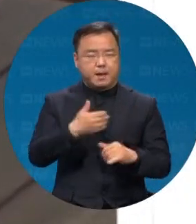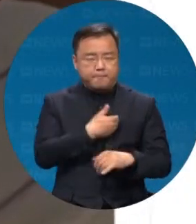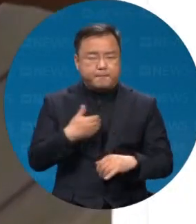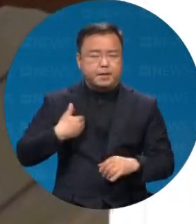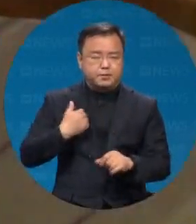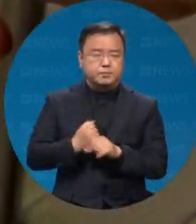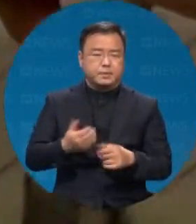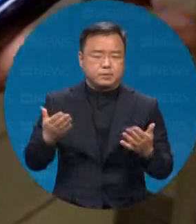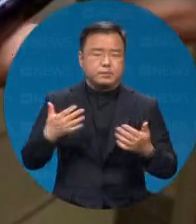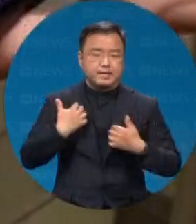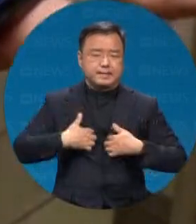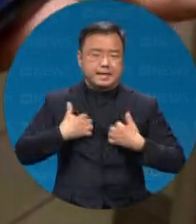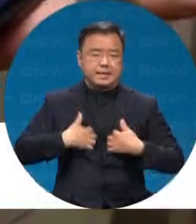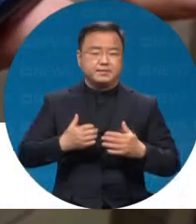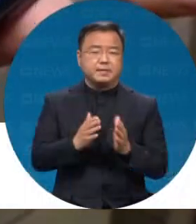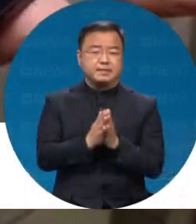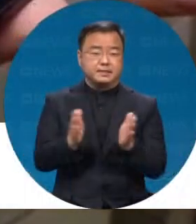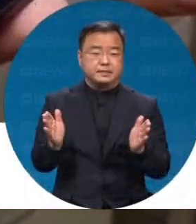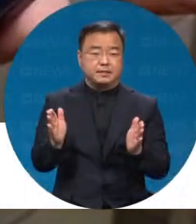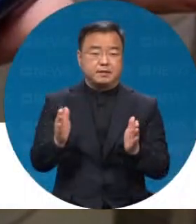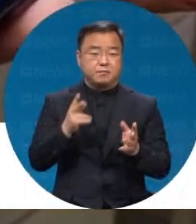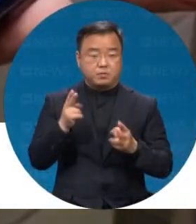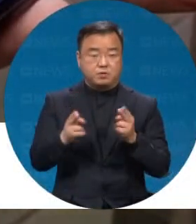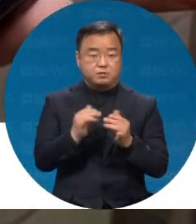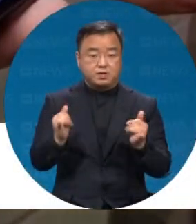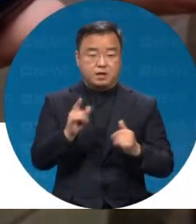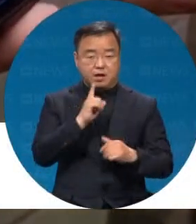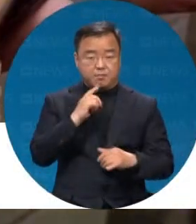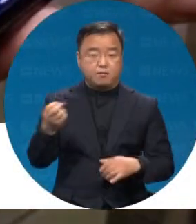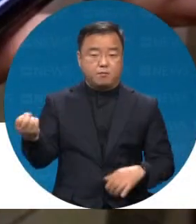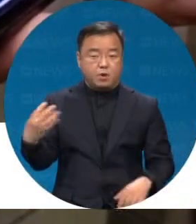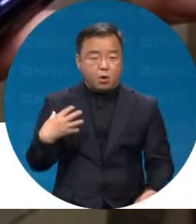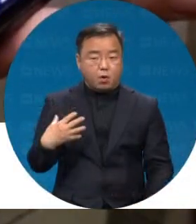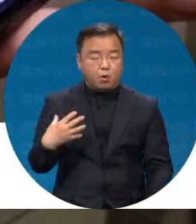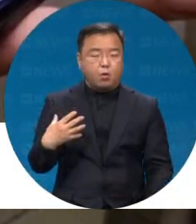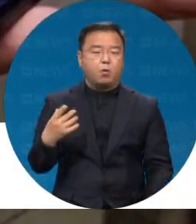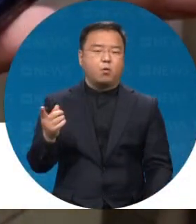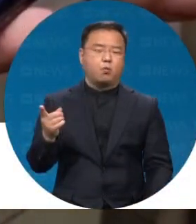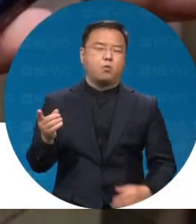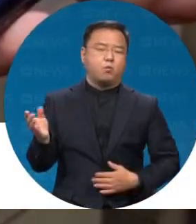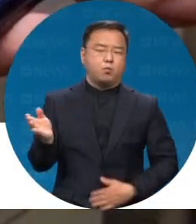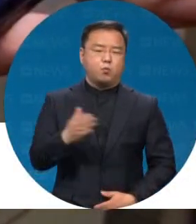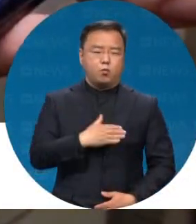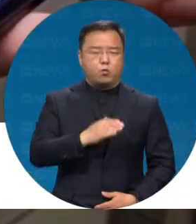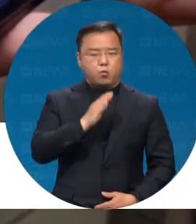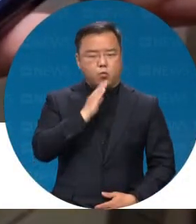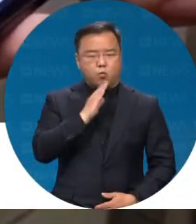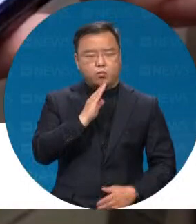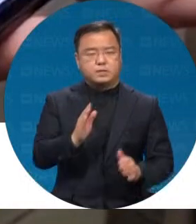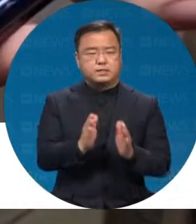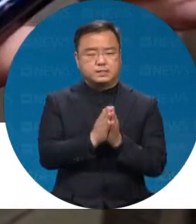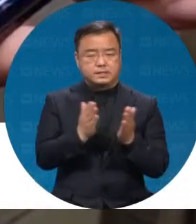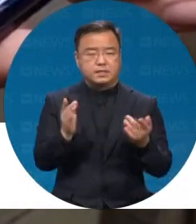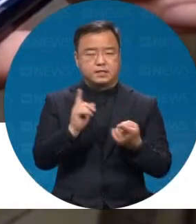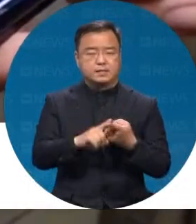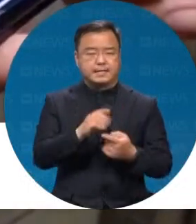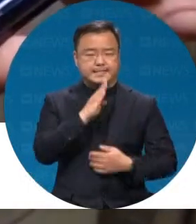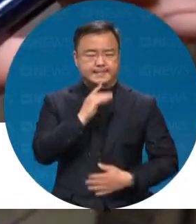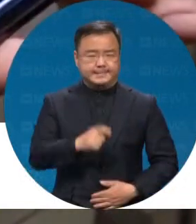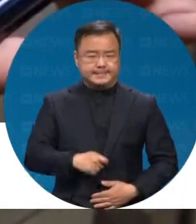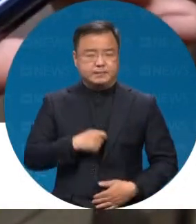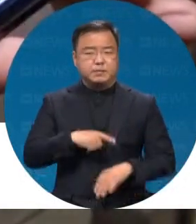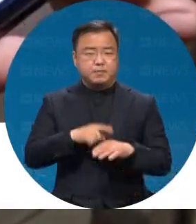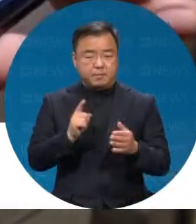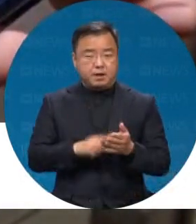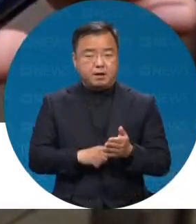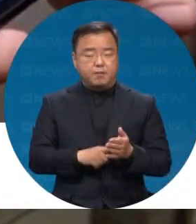게임을 시작하지 겠다고 한 것부터 약간 좀 정말 저건 이책의 진심이 시 분 와 같은 이